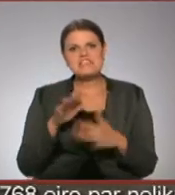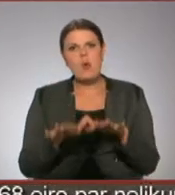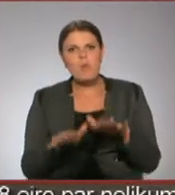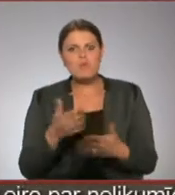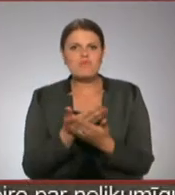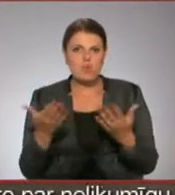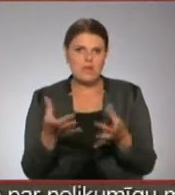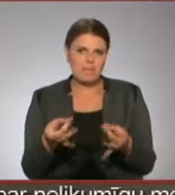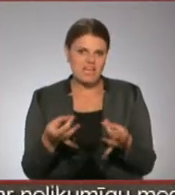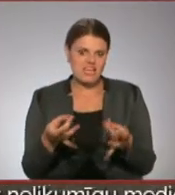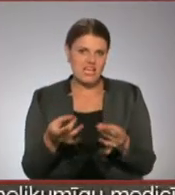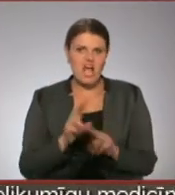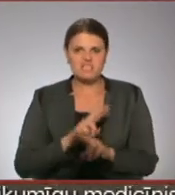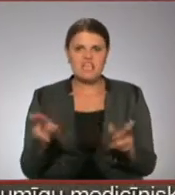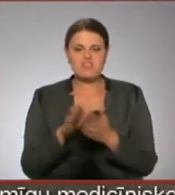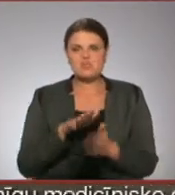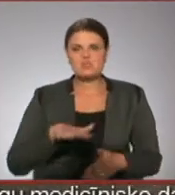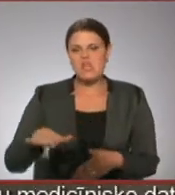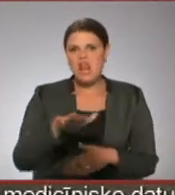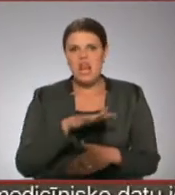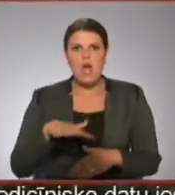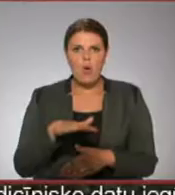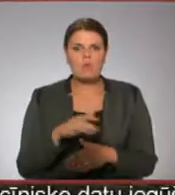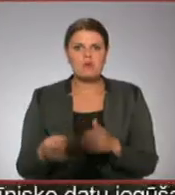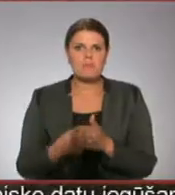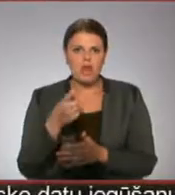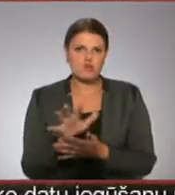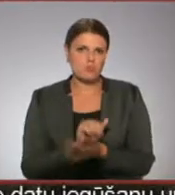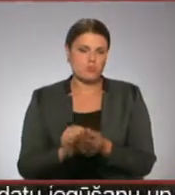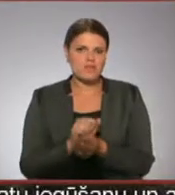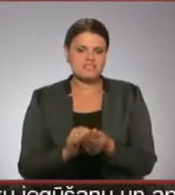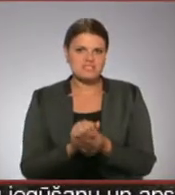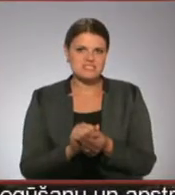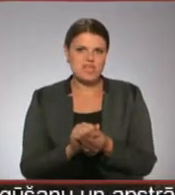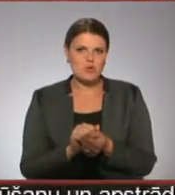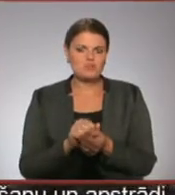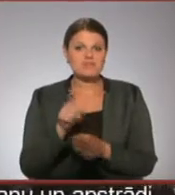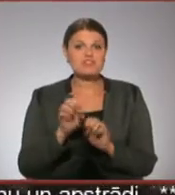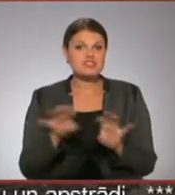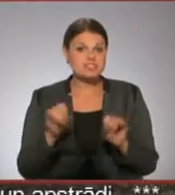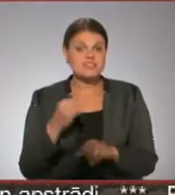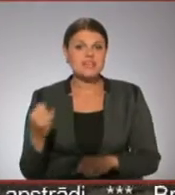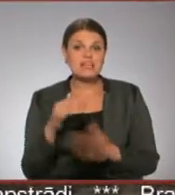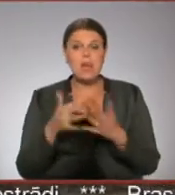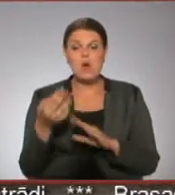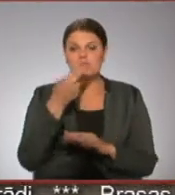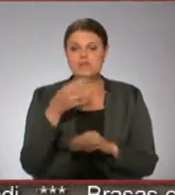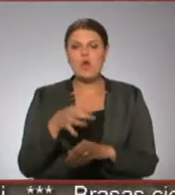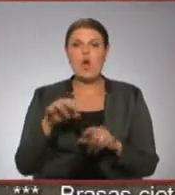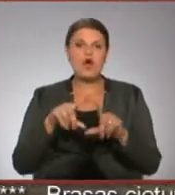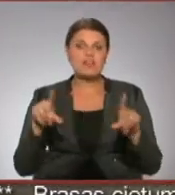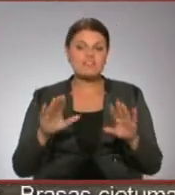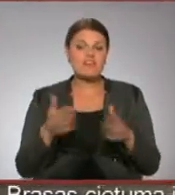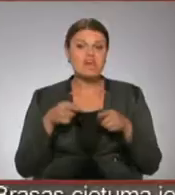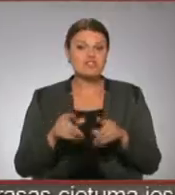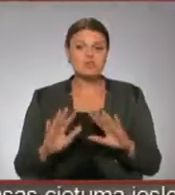kuriem itrāks, ja, nevis uz laukiem, ja, un rada šos pūstījumus. Ivars Adamsons stāsta, ka interesējies lauksaimnieku organizācijā vai